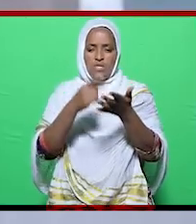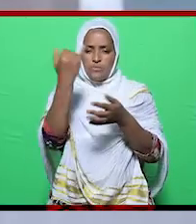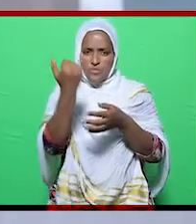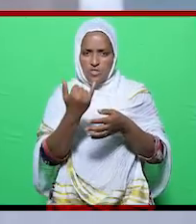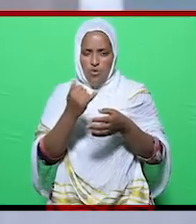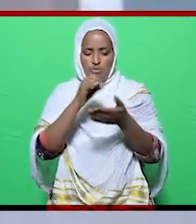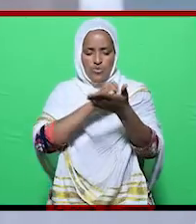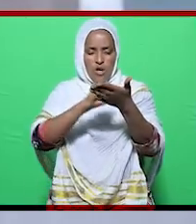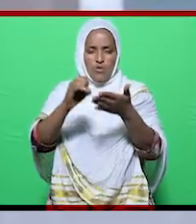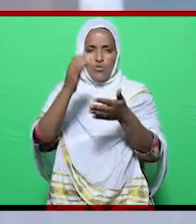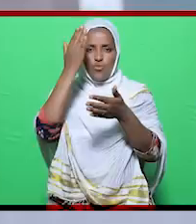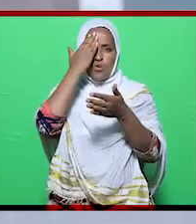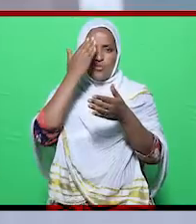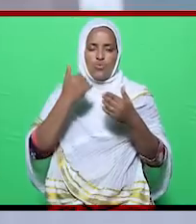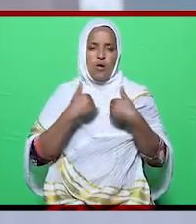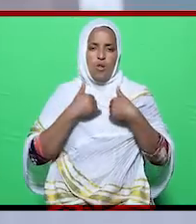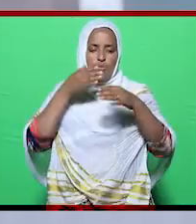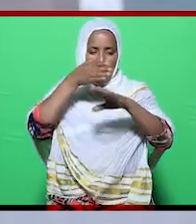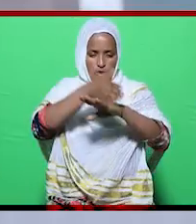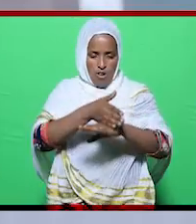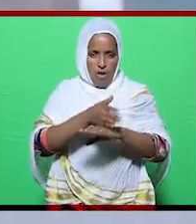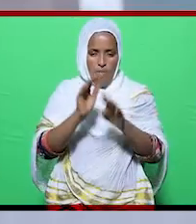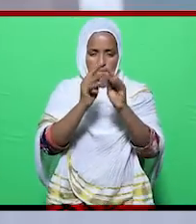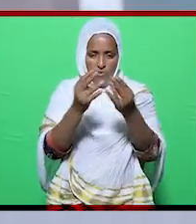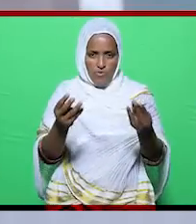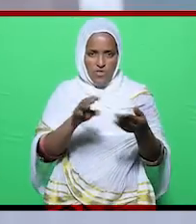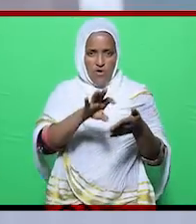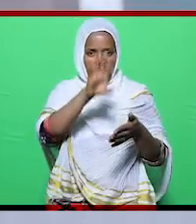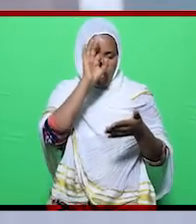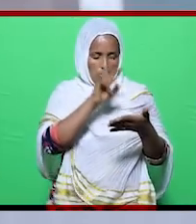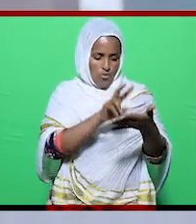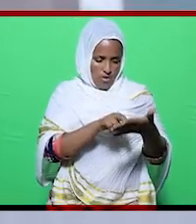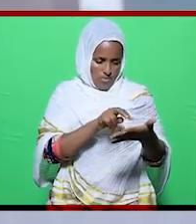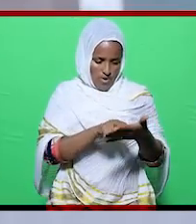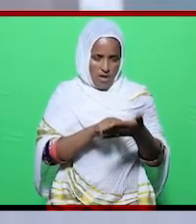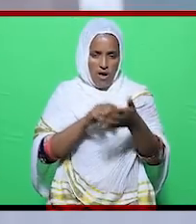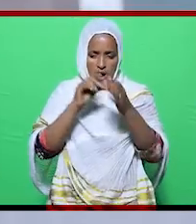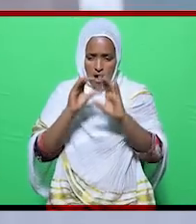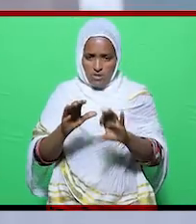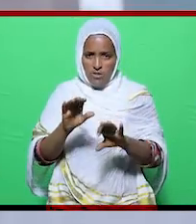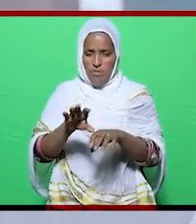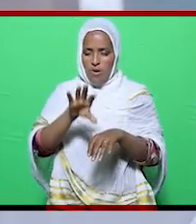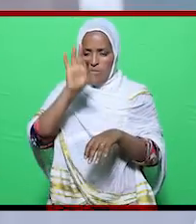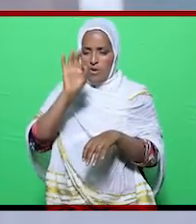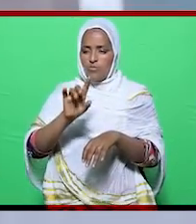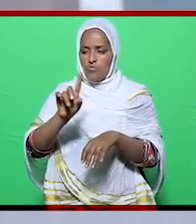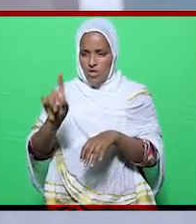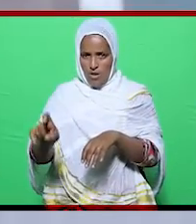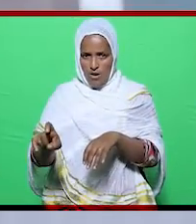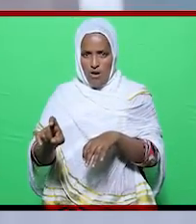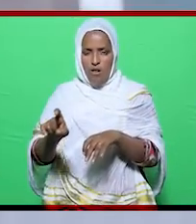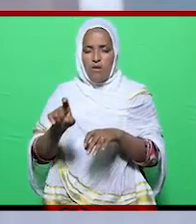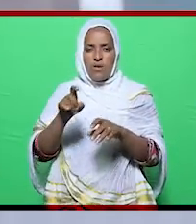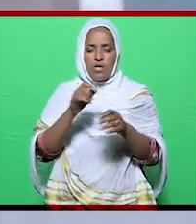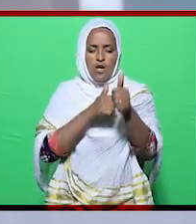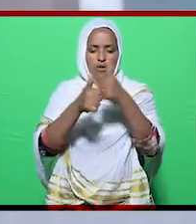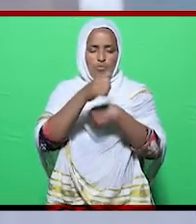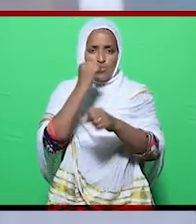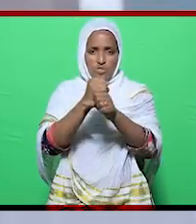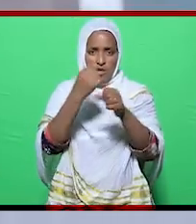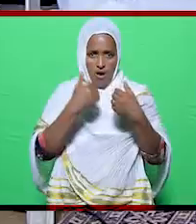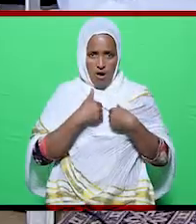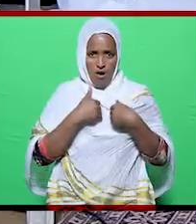ከተረዳው ስለሚሳለው ጻድቅ ዕውቀቱ ካለው በኋላ በመጽሐፍ የሚገኘውን ያነባል፣ ከመምህራን የሚገኘውን ይጠይቃል።